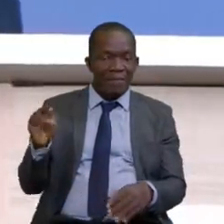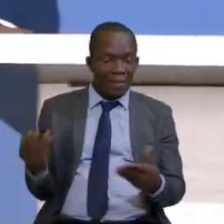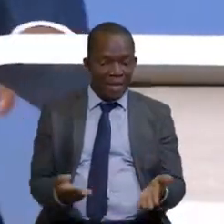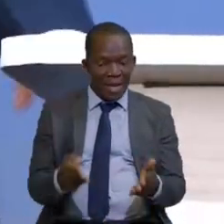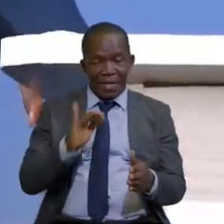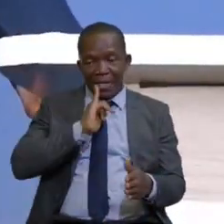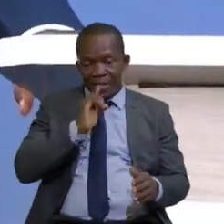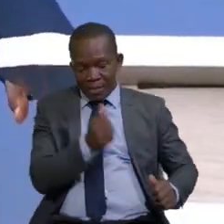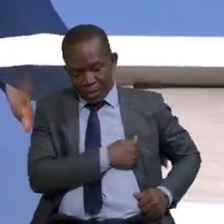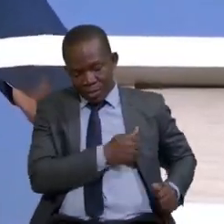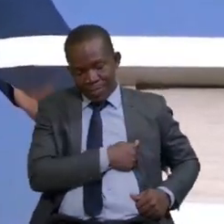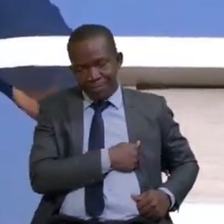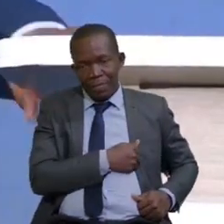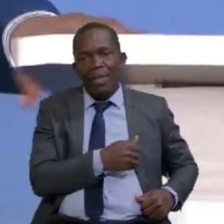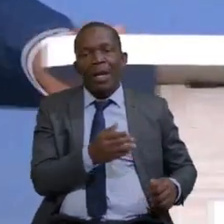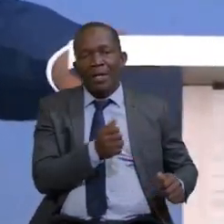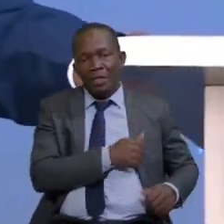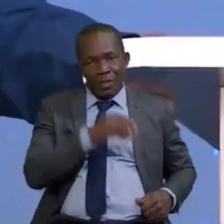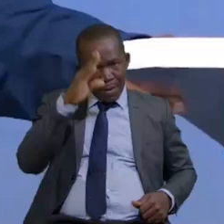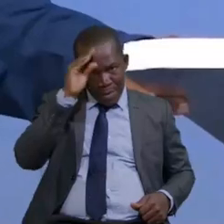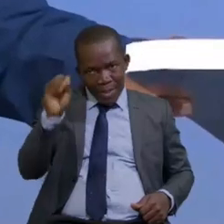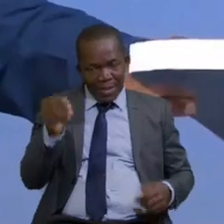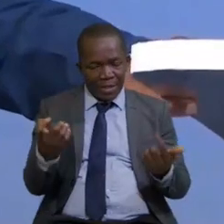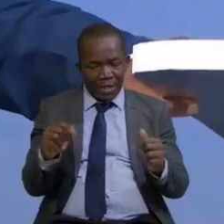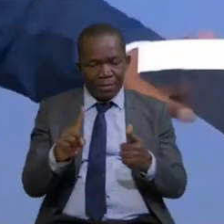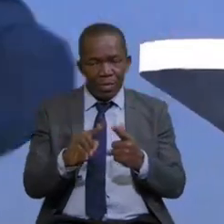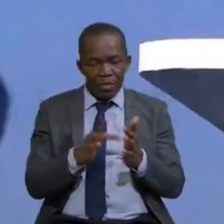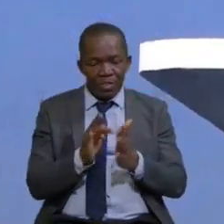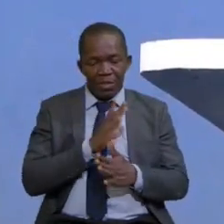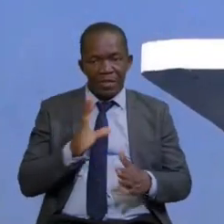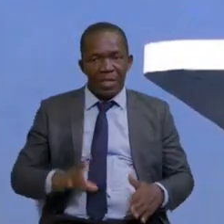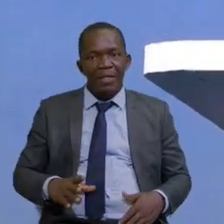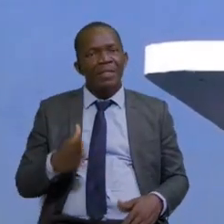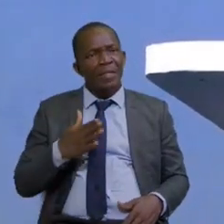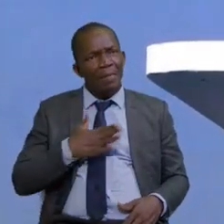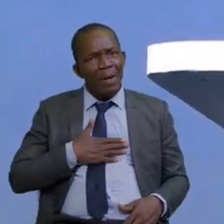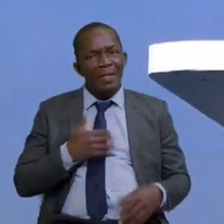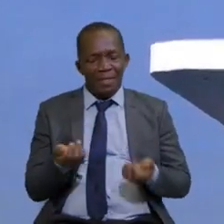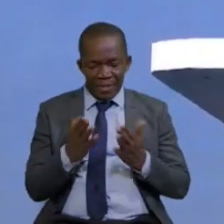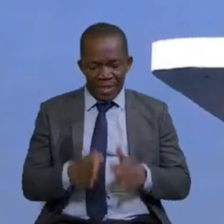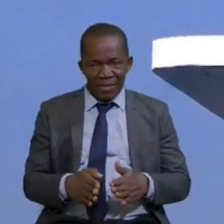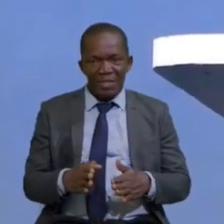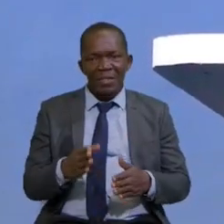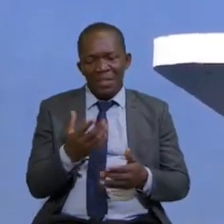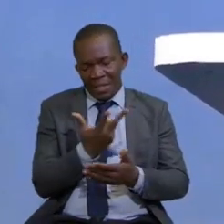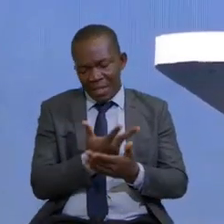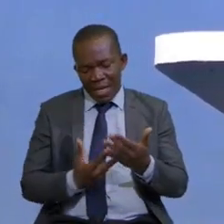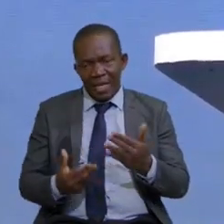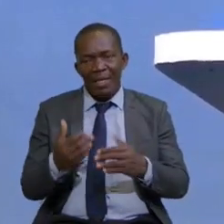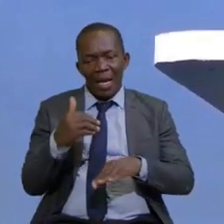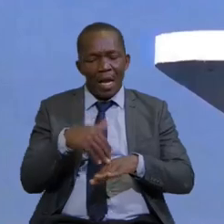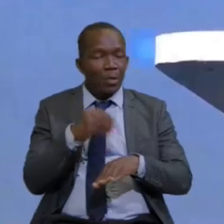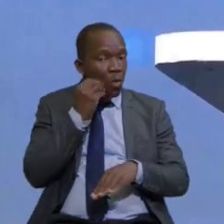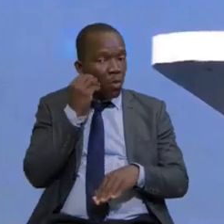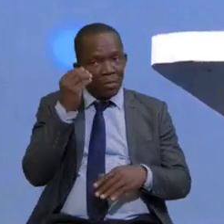Seigneur Jésus-Christ et il lui a dit, mon serviteur est couché à la maison, malade de